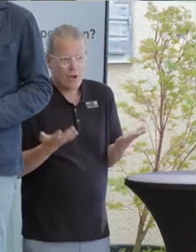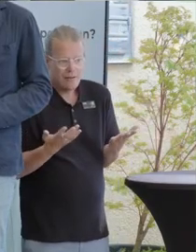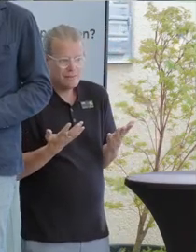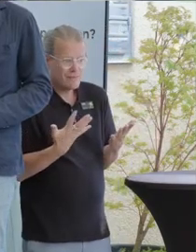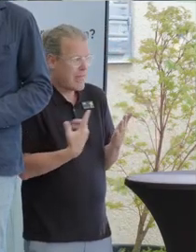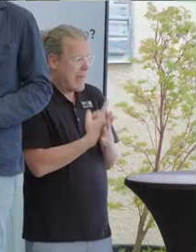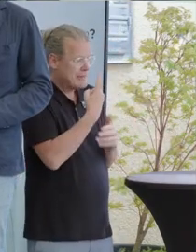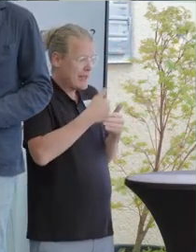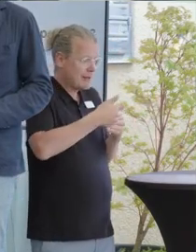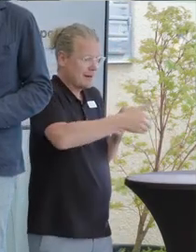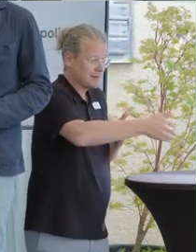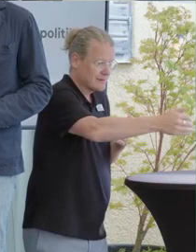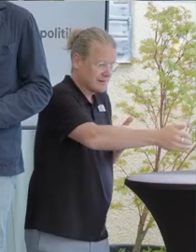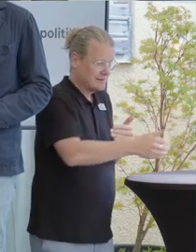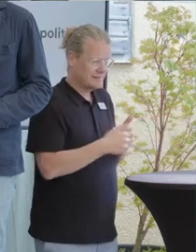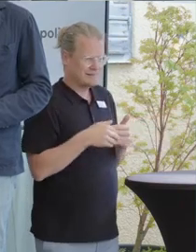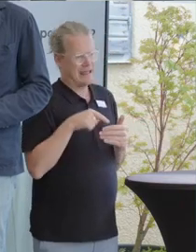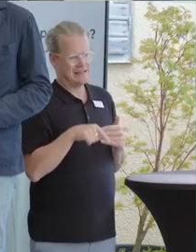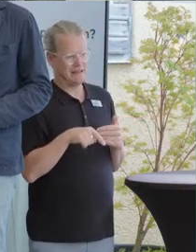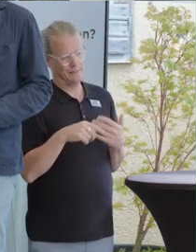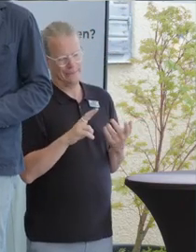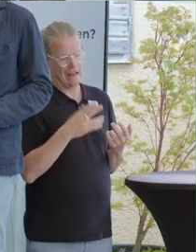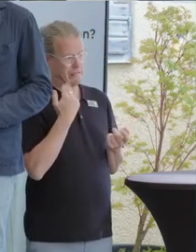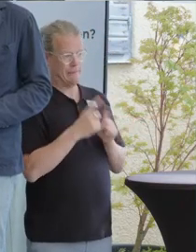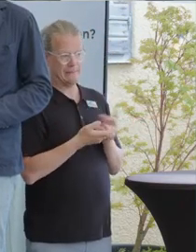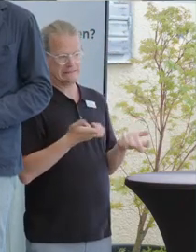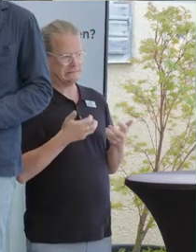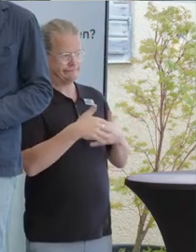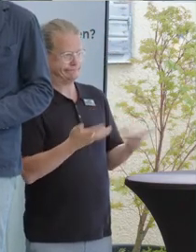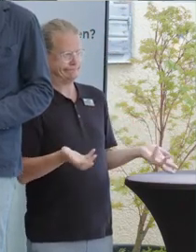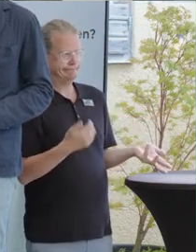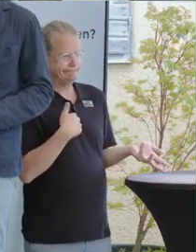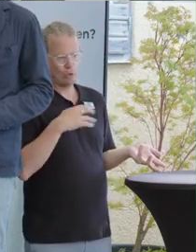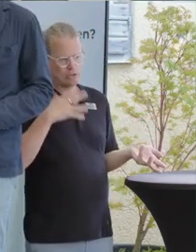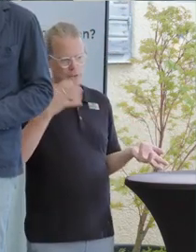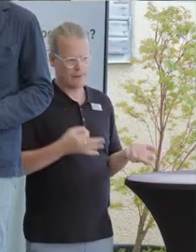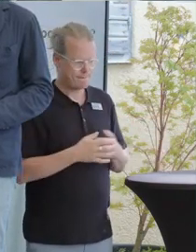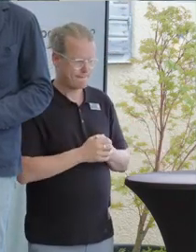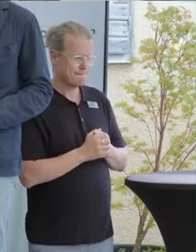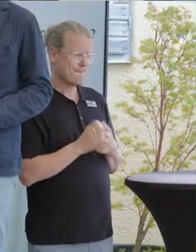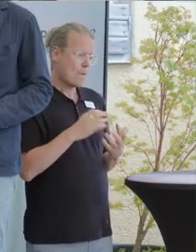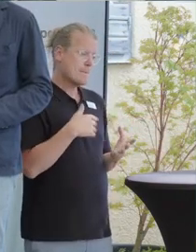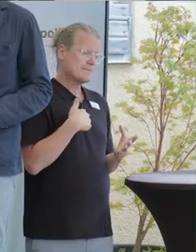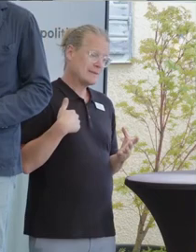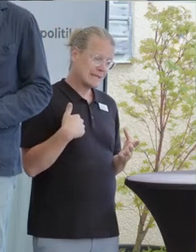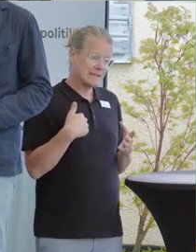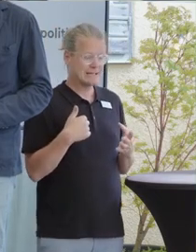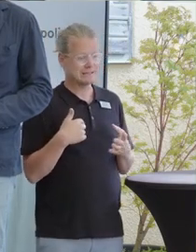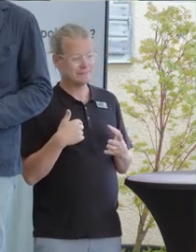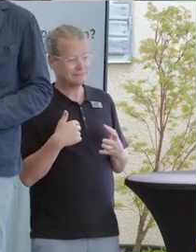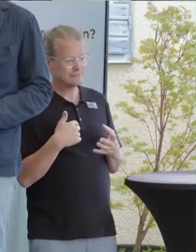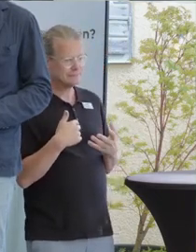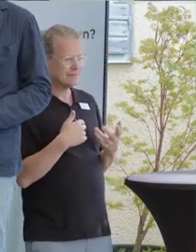att det är det som är ett gap. Så att om vi skriver en massa, ja, både i våra regelverk för